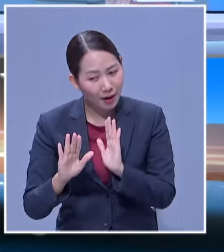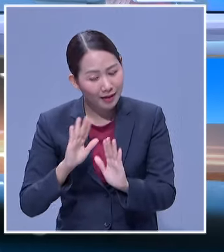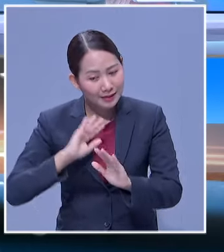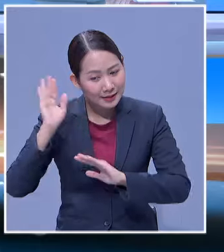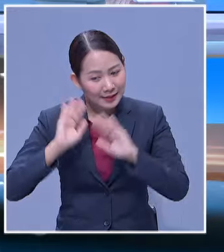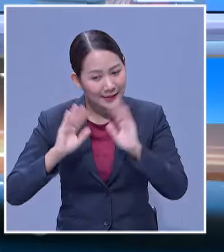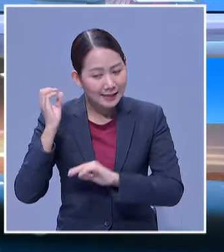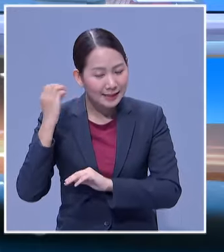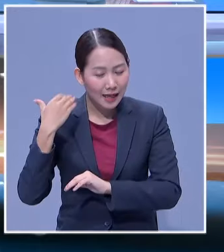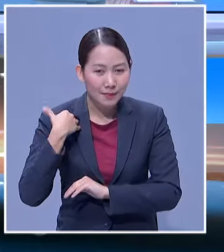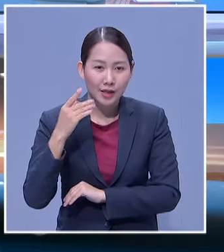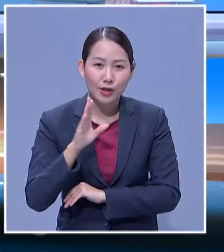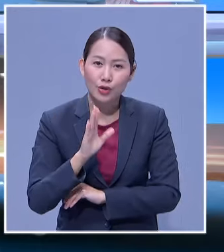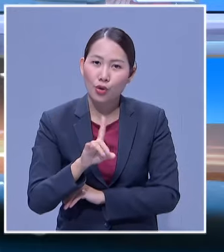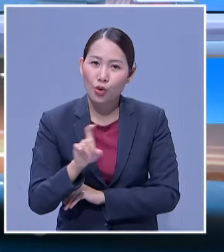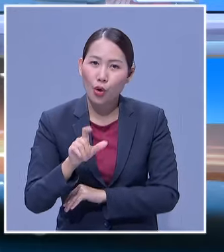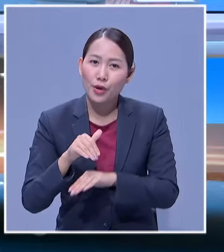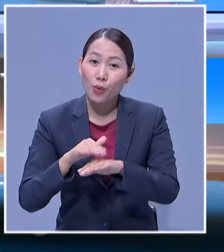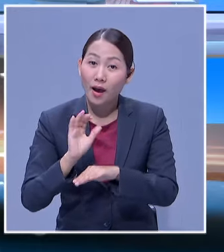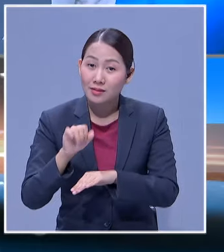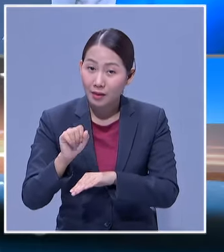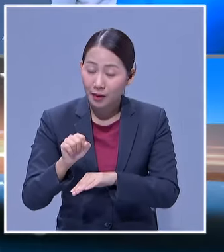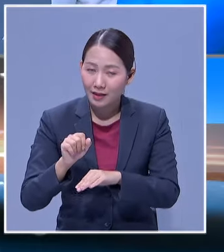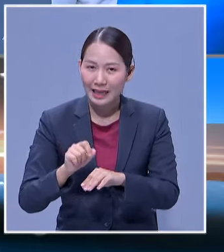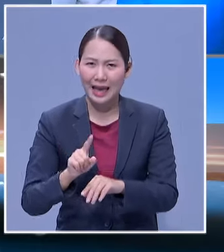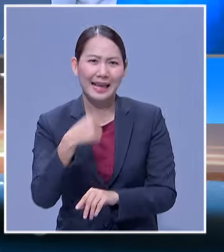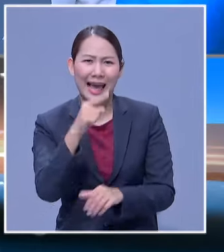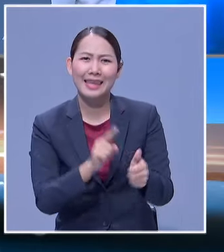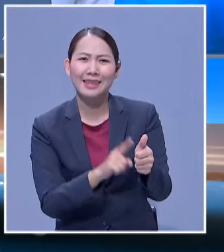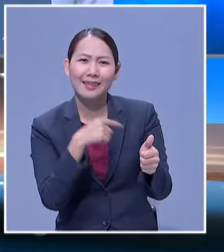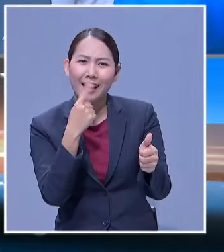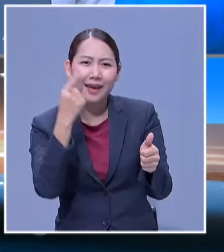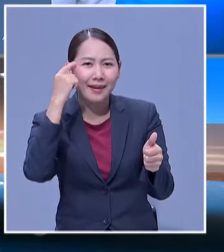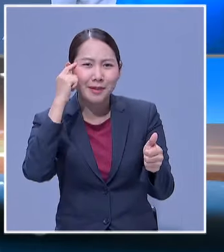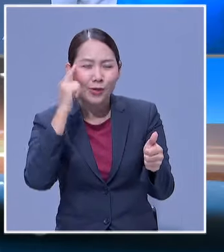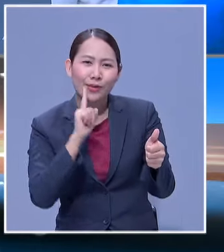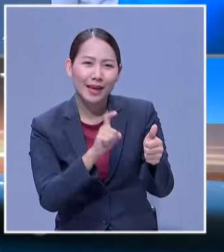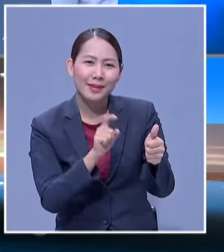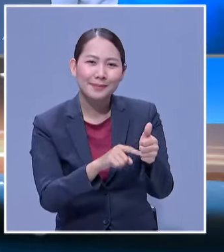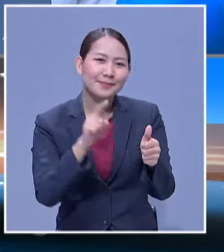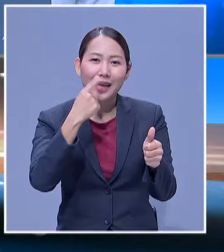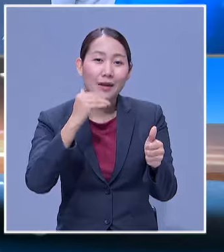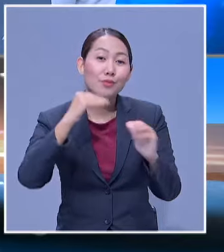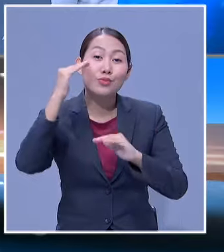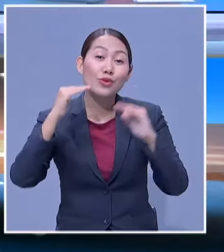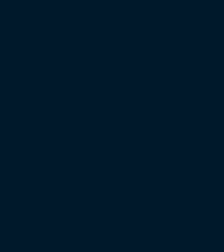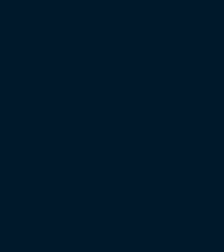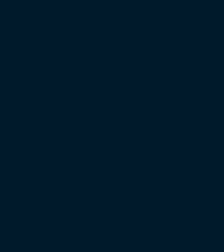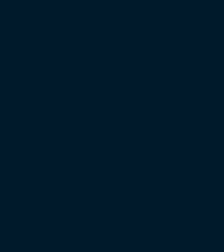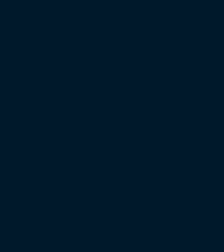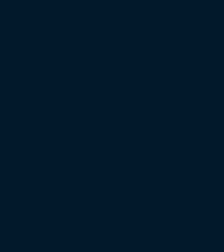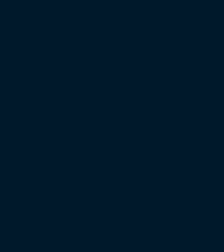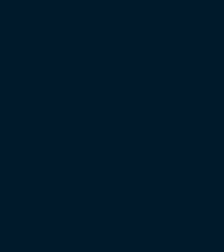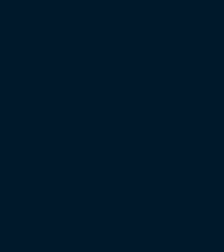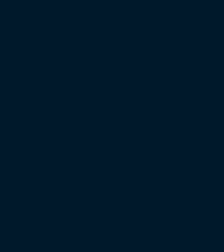การเมืองต้องดูภาพรวมนะเออแต่ว่าอันนี้เป็นความคิดเห็นเป็นบทวิเคราะห์ของอาจารย์ธนพรศรยากูนะผมเอามาฝากกันประมาณนี้ก็แล้วกันนะฮะ